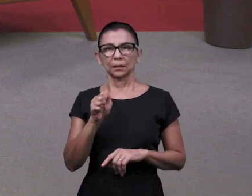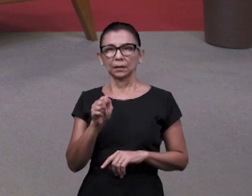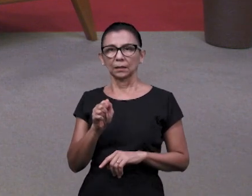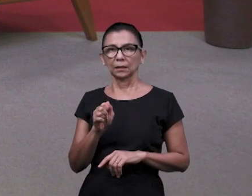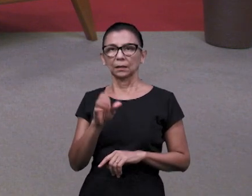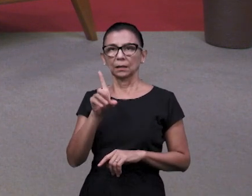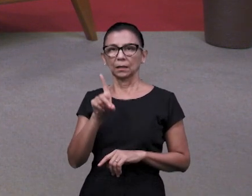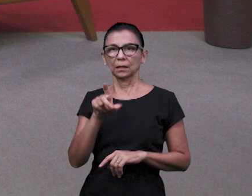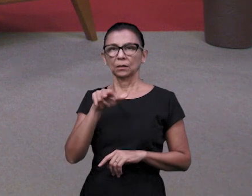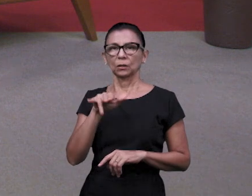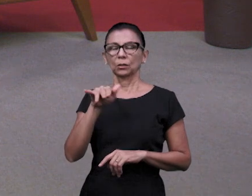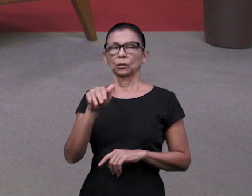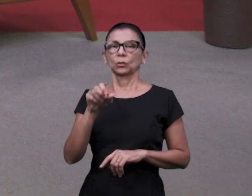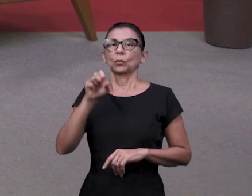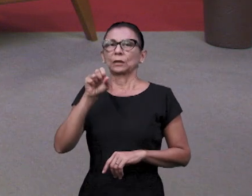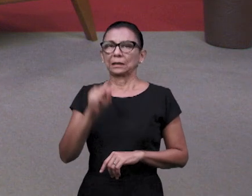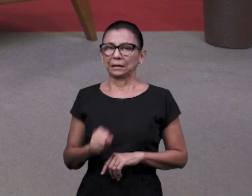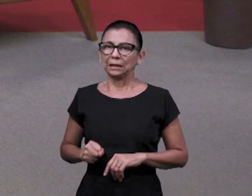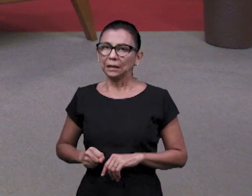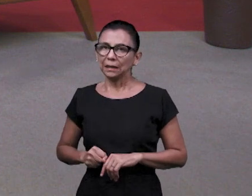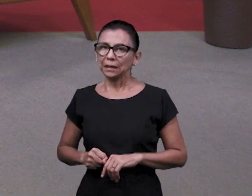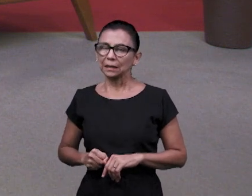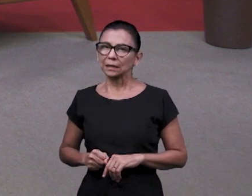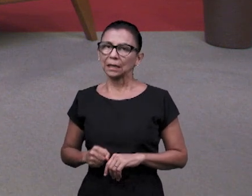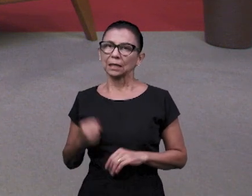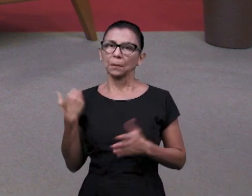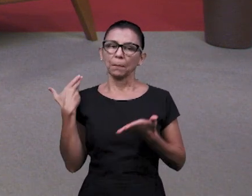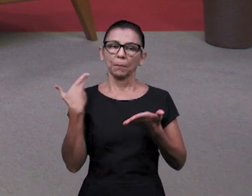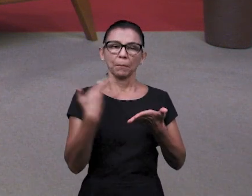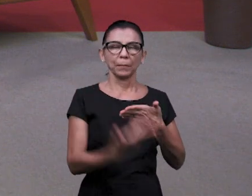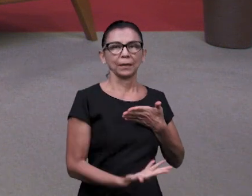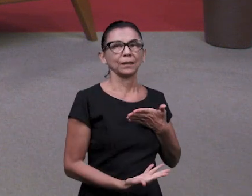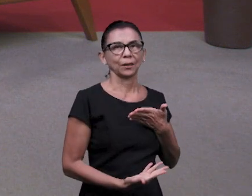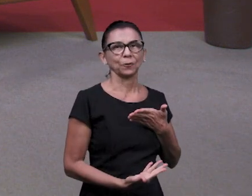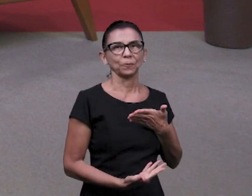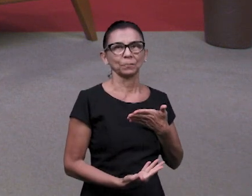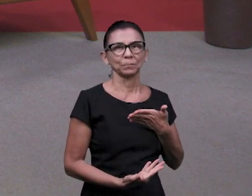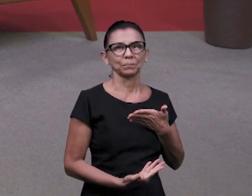n'a pas gagné. Et